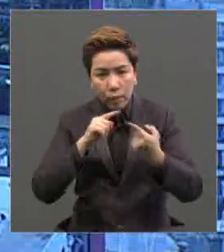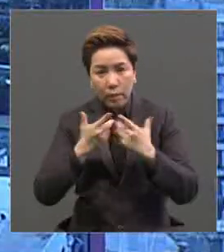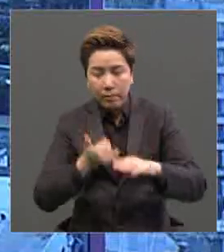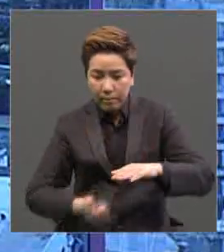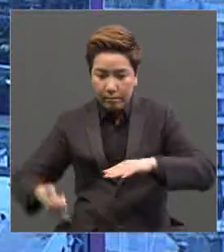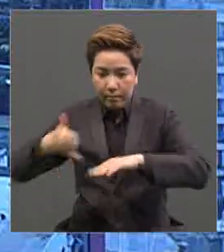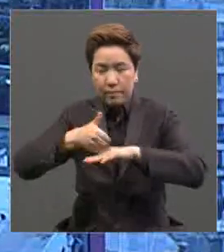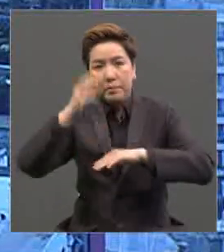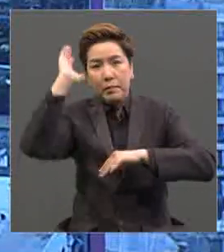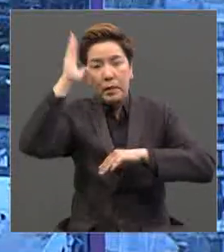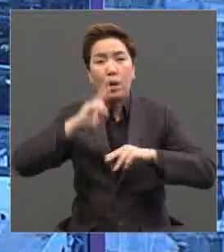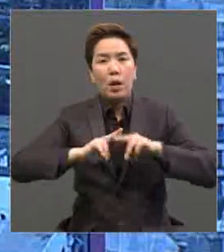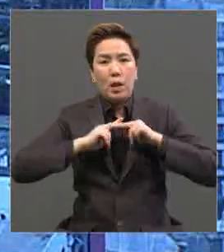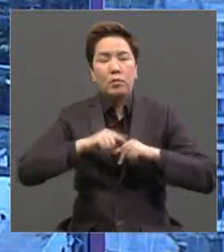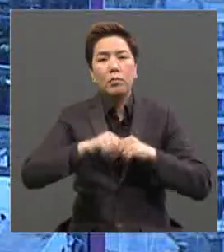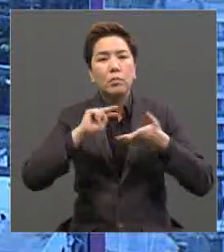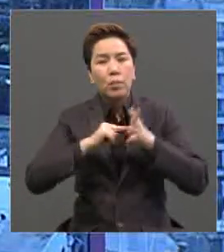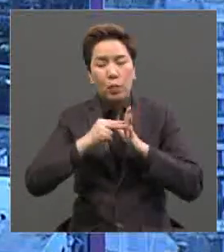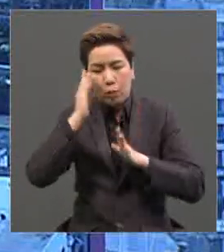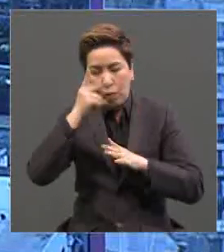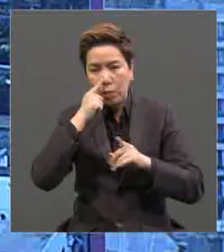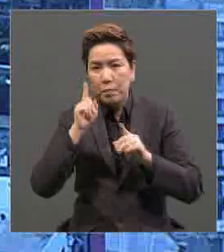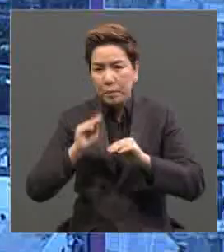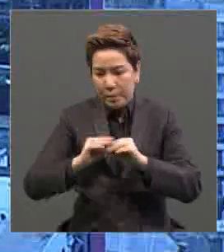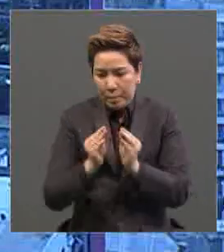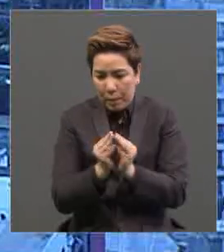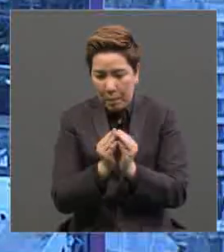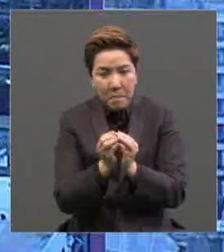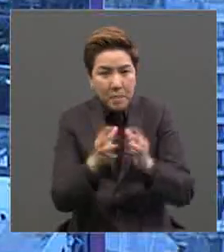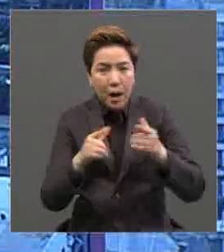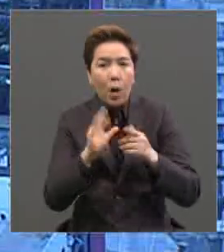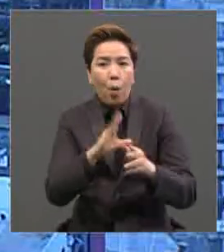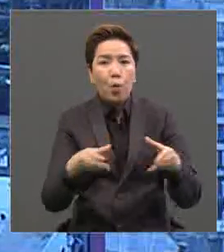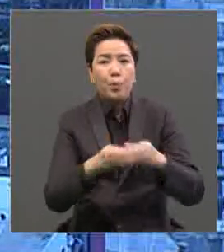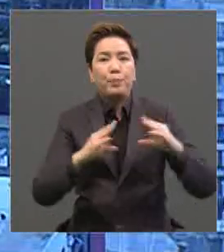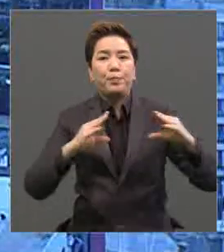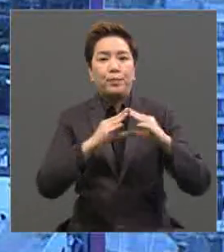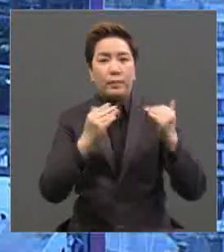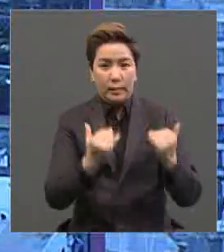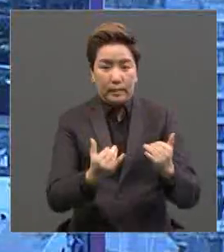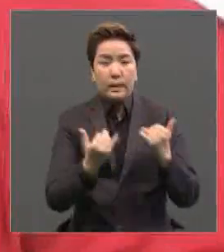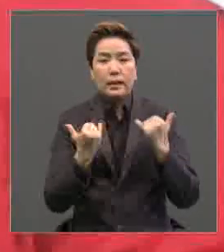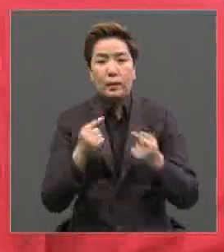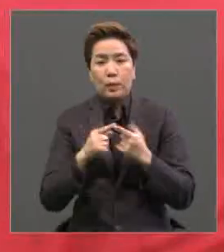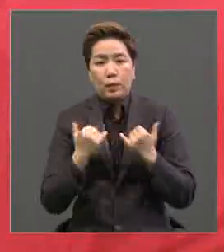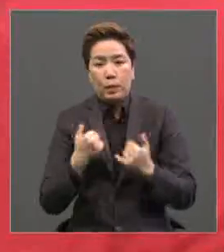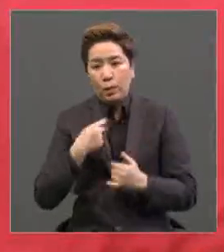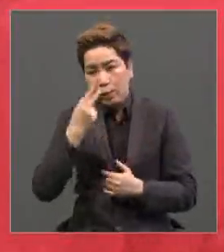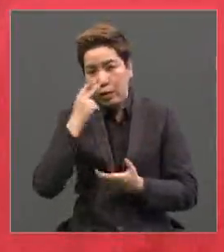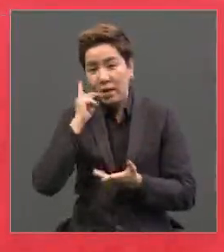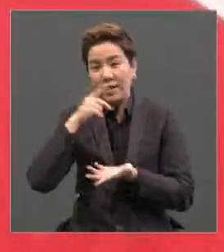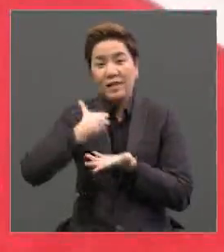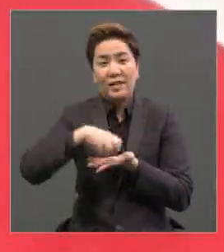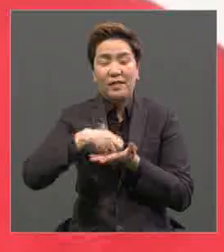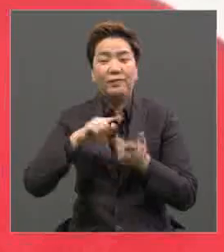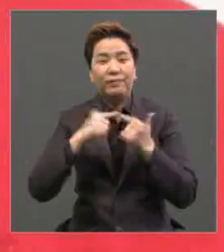ก็ขึ้นเวทีปราศัยด้วยตัวเองเนี่ยจะทำให้ยิ่งเพิ่มคะแนนนิยมให้กับพรรคมากยิ่งขึ้นค่ะเดี๋ยววันนี้พาคุณผู้ชมไ